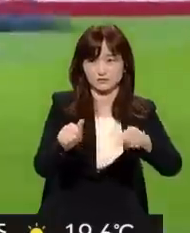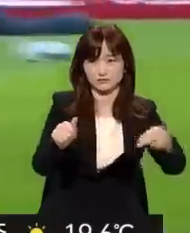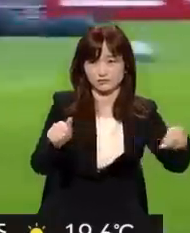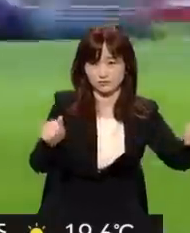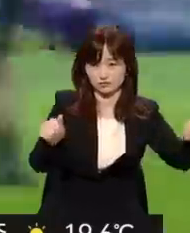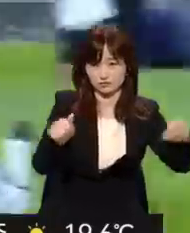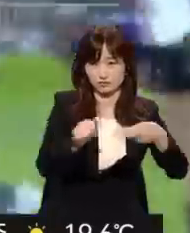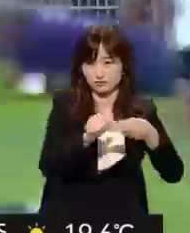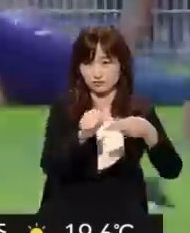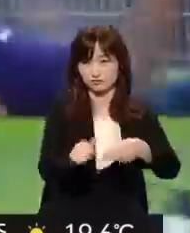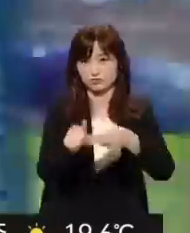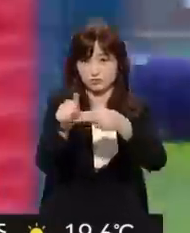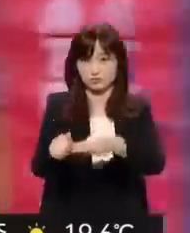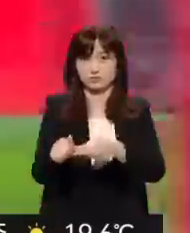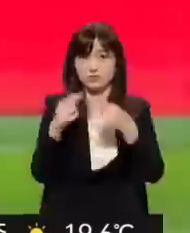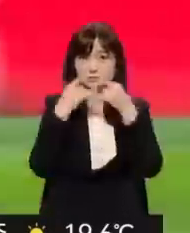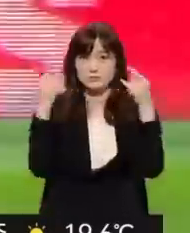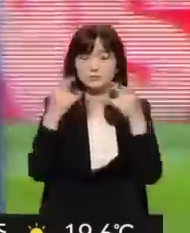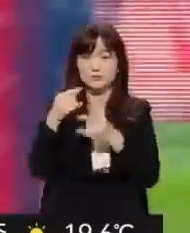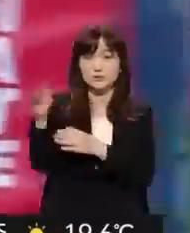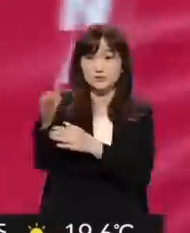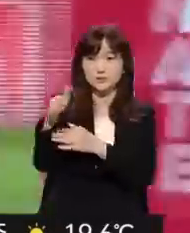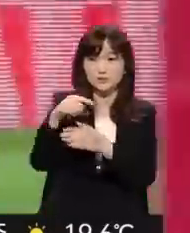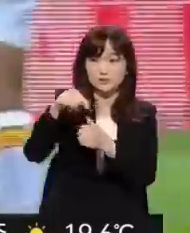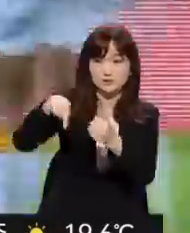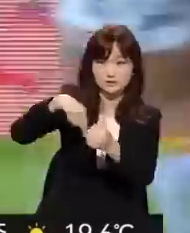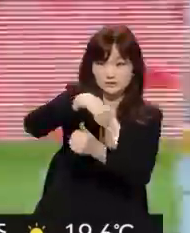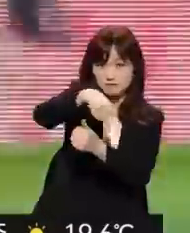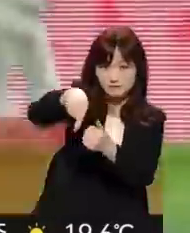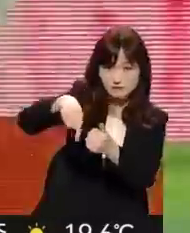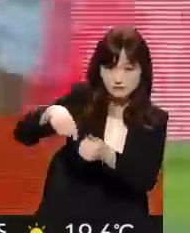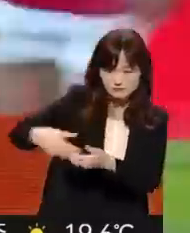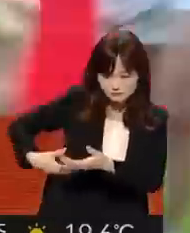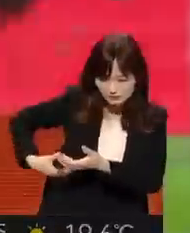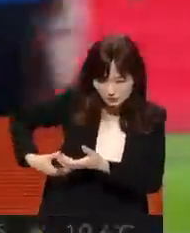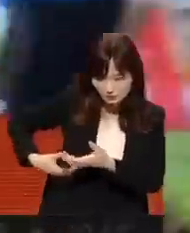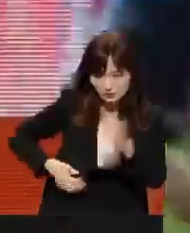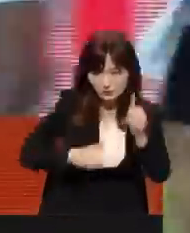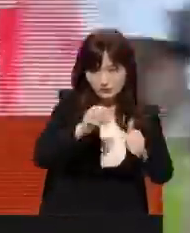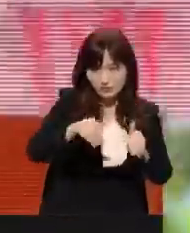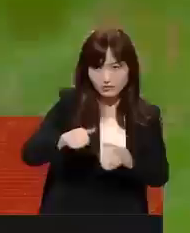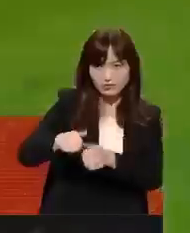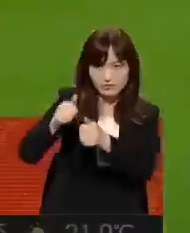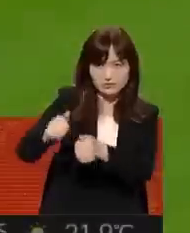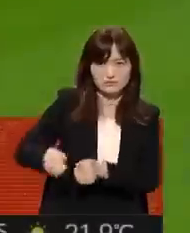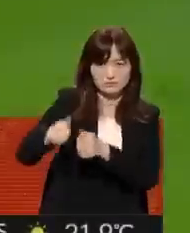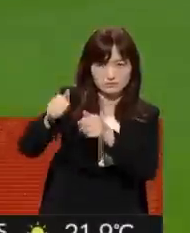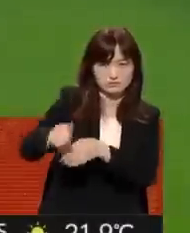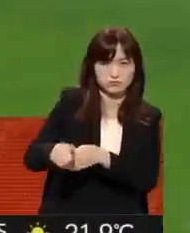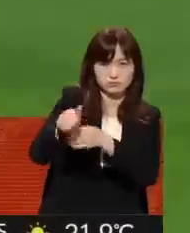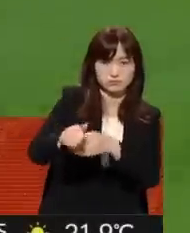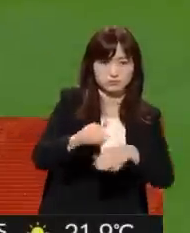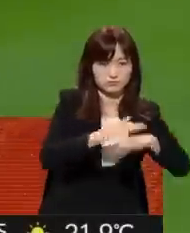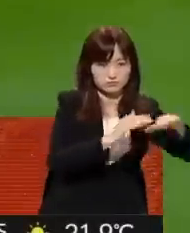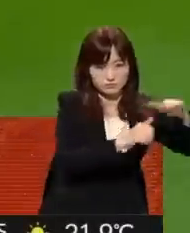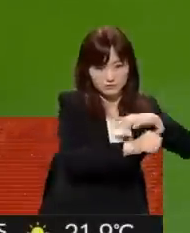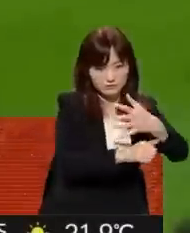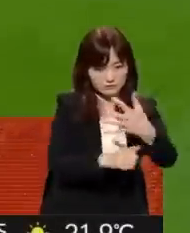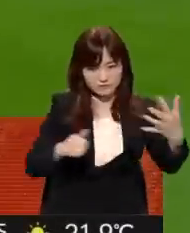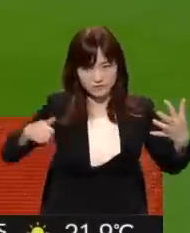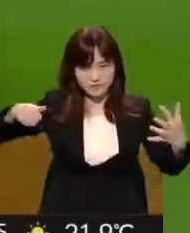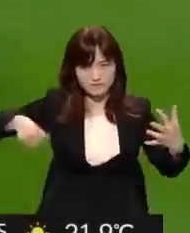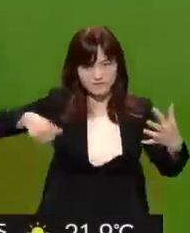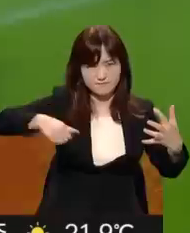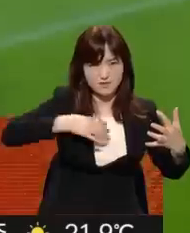마는데요. 프랑스 국기 띠를 맨 이 소는요, 럭비 경기장을 휘저으면서 경기 전에 몸을 풀고 있던 선수들을 향해 달리면서 위협을